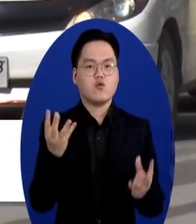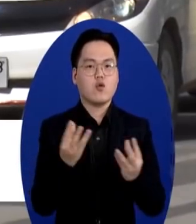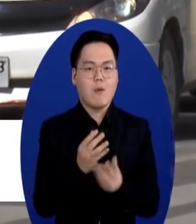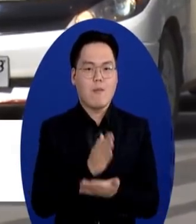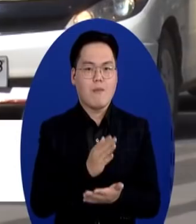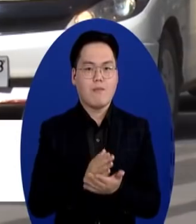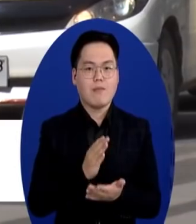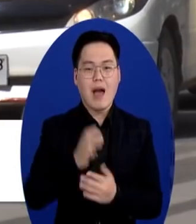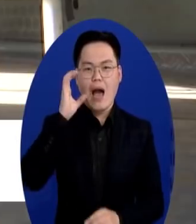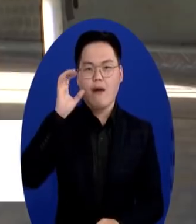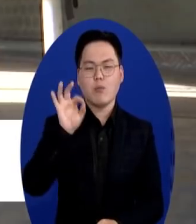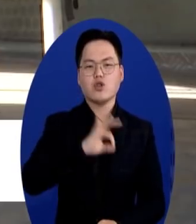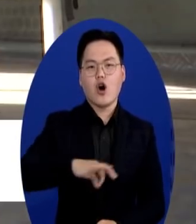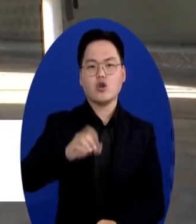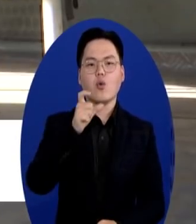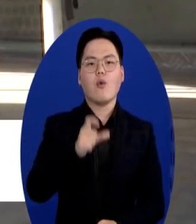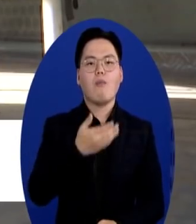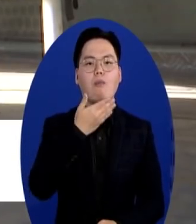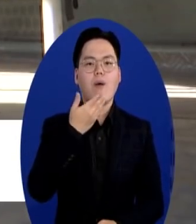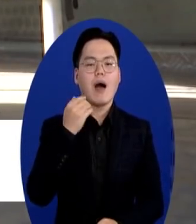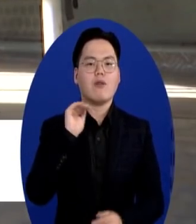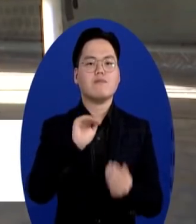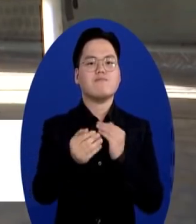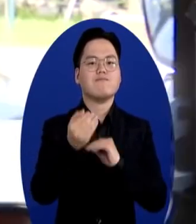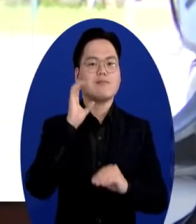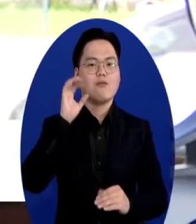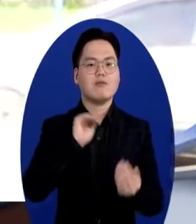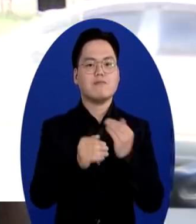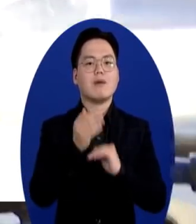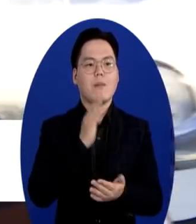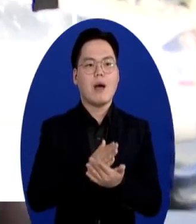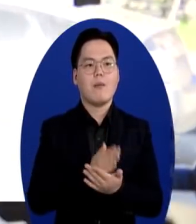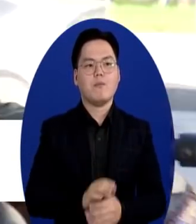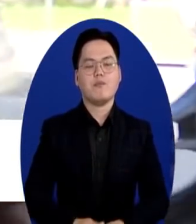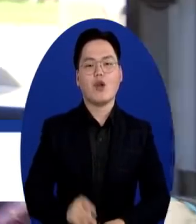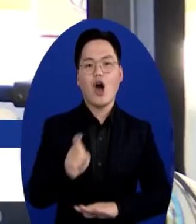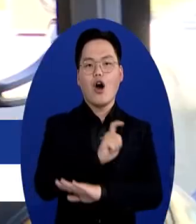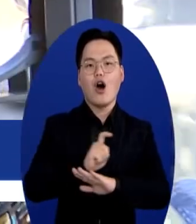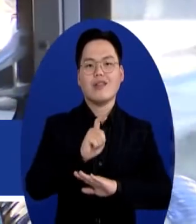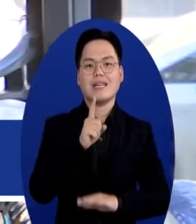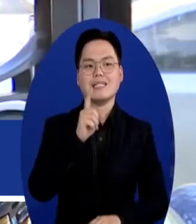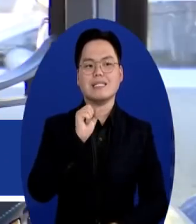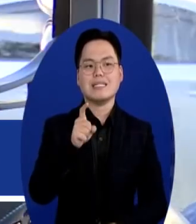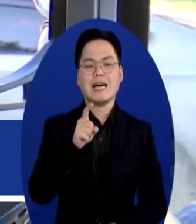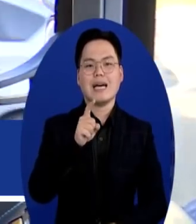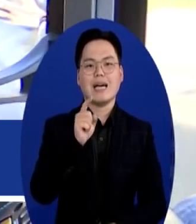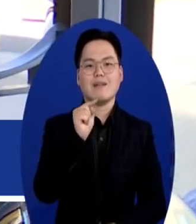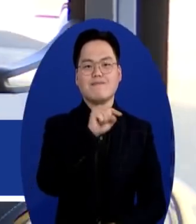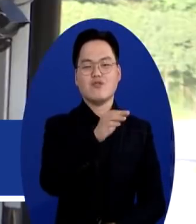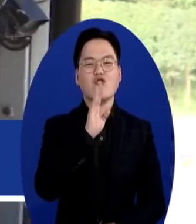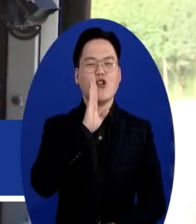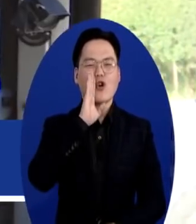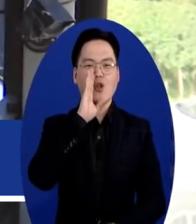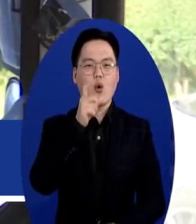чиглэлийн автобуснууд хоосон хөнгө зорчих тохиолдол их байна. Хотоогоо төвөөс хотоогоо захраа уу явьж байгаа нь болохоор ингээ багасчихдээ шүү дээ. Тэр нь бол